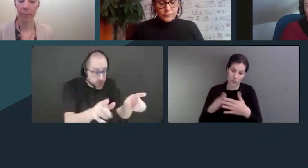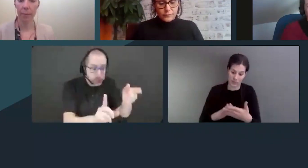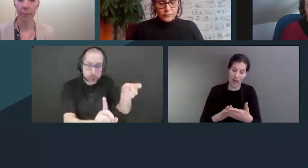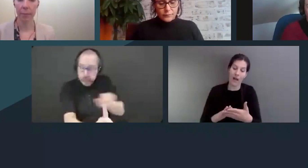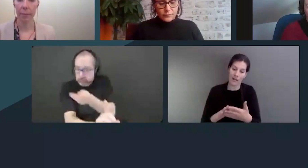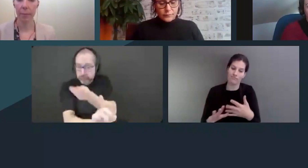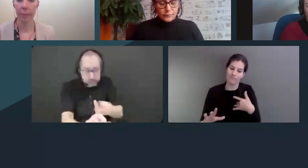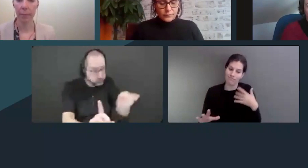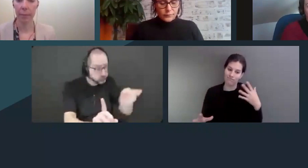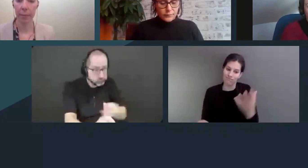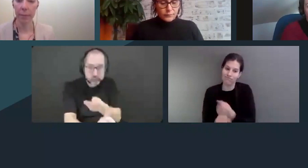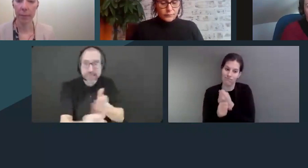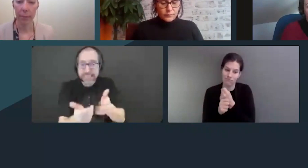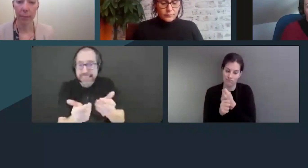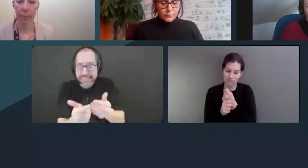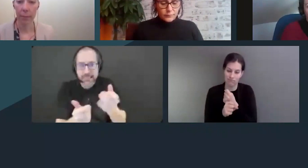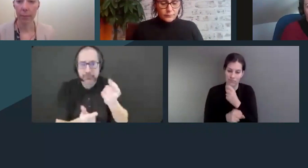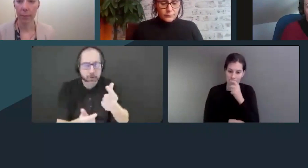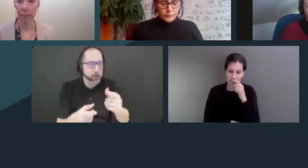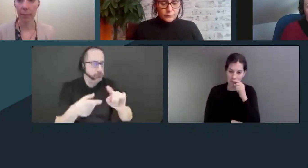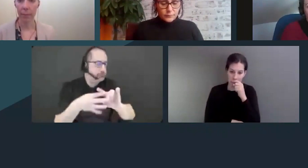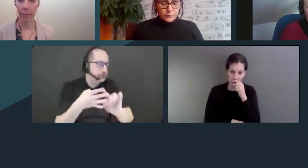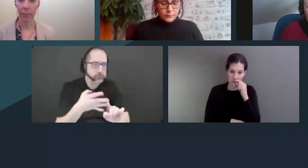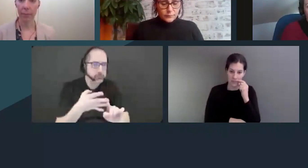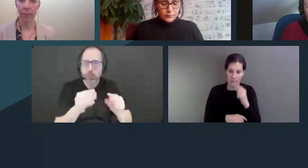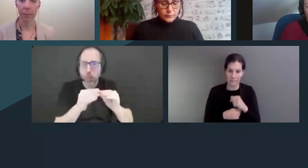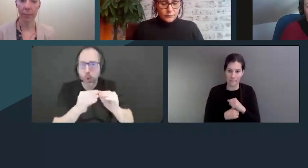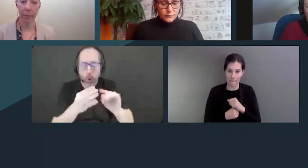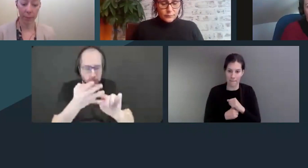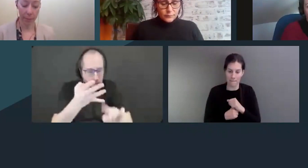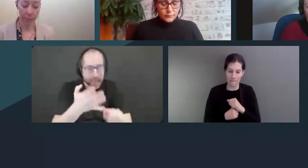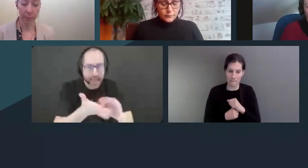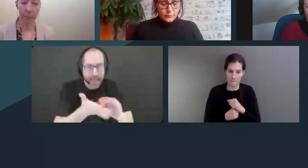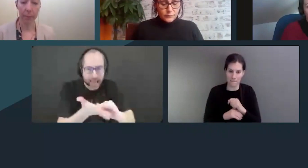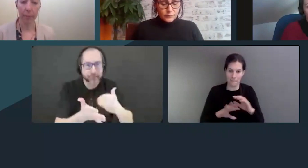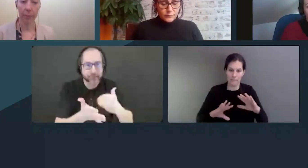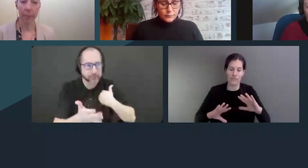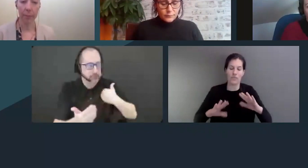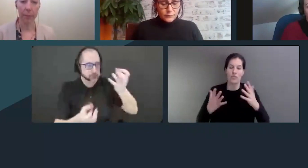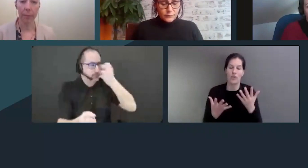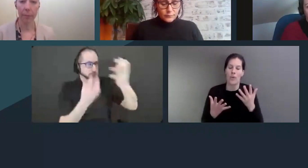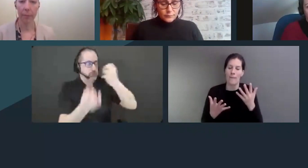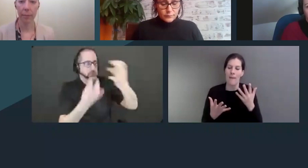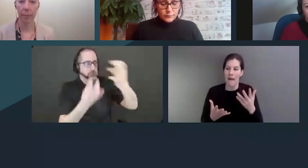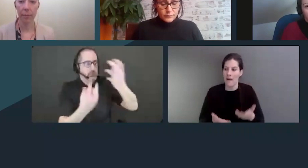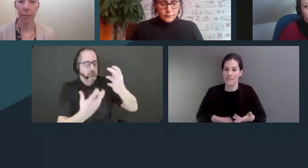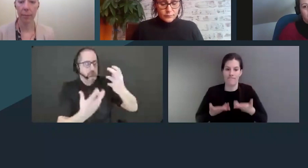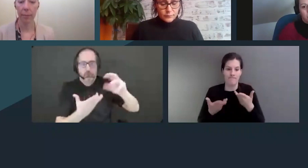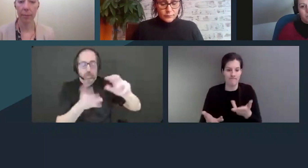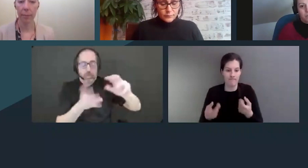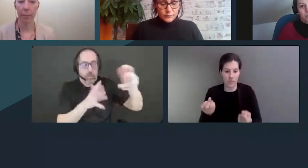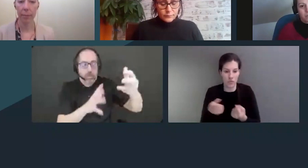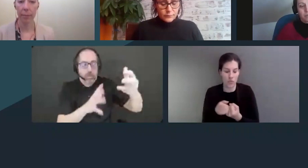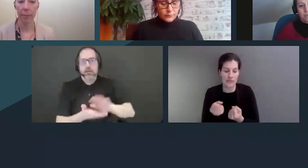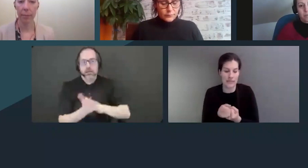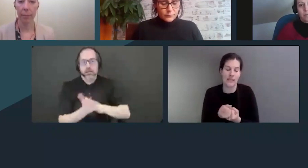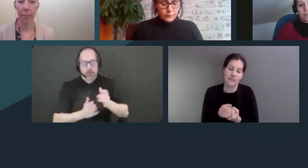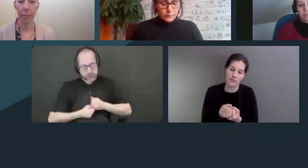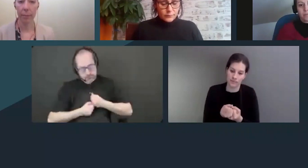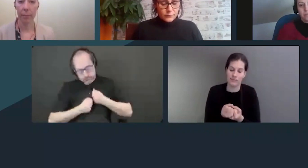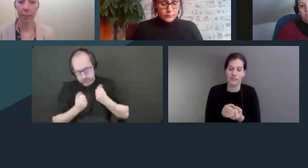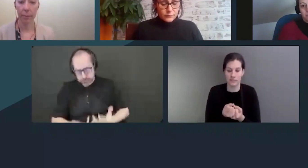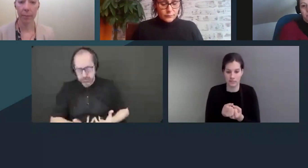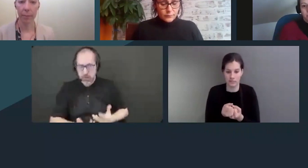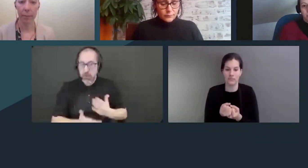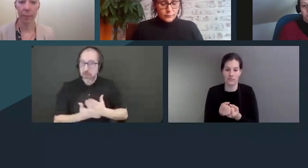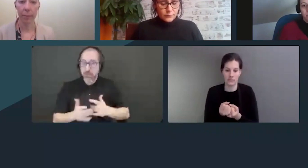notamment, c'est immense. Les gens parfois disent, Merrick, je renonce, je ne peux plus. Et ce n'est